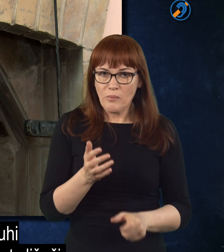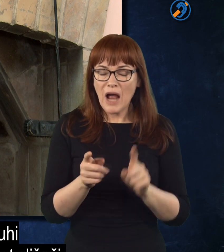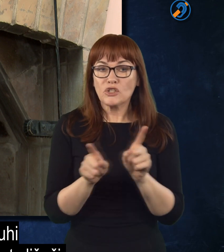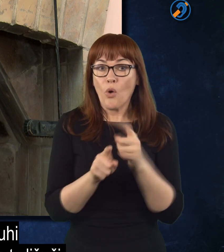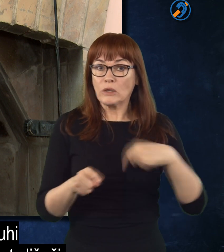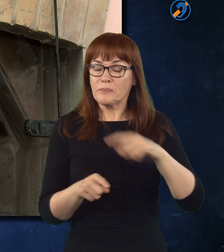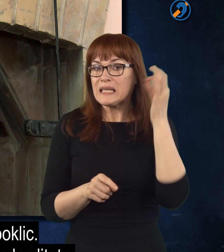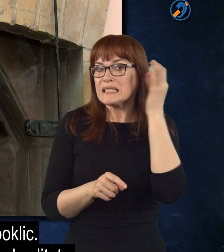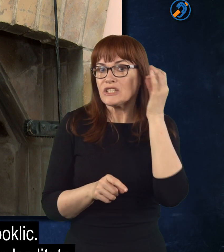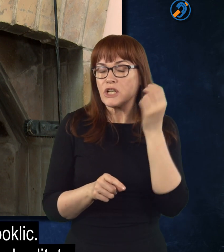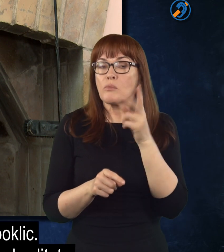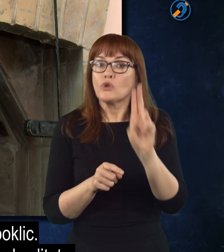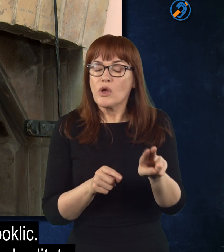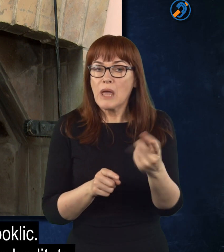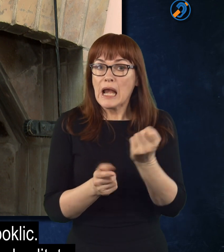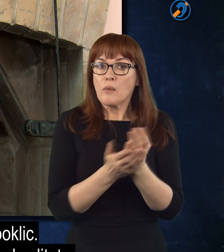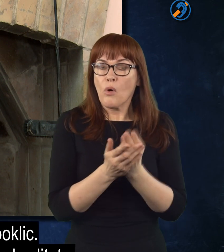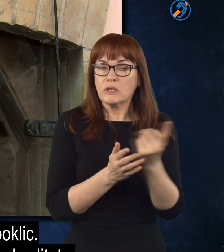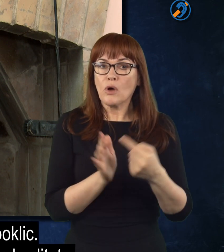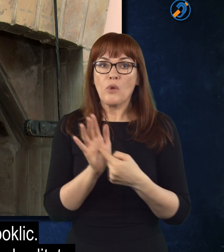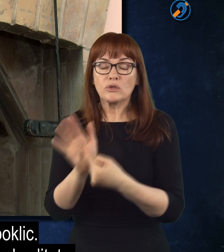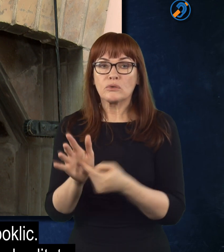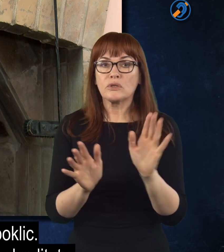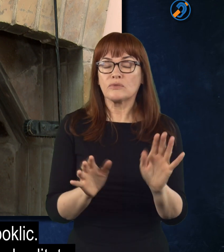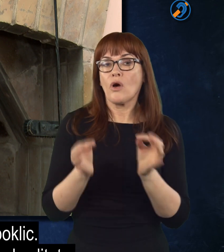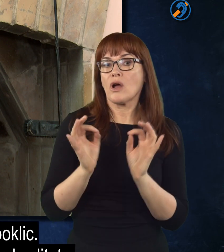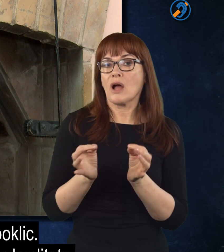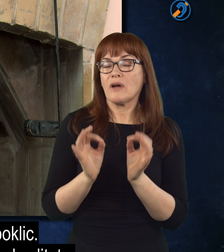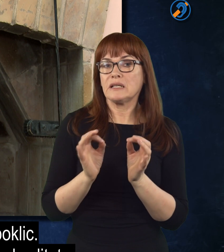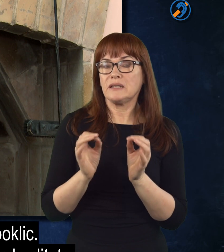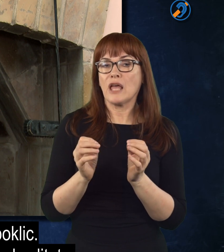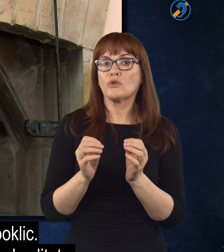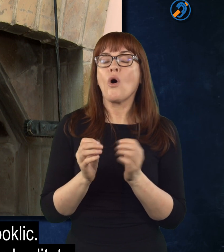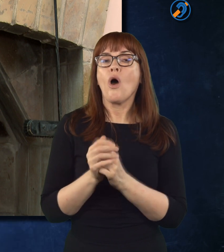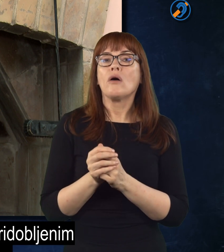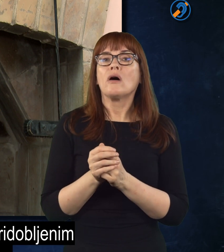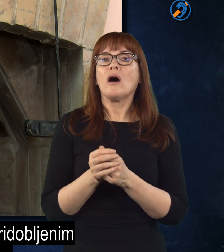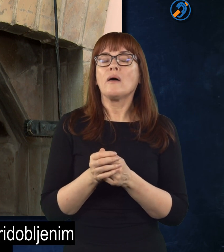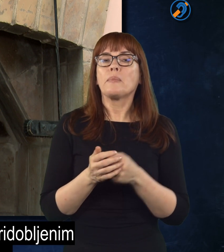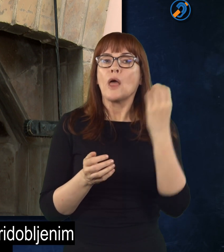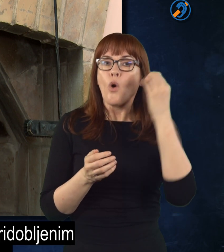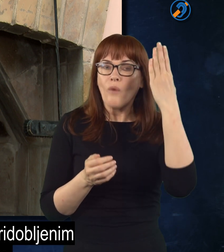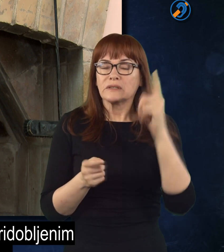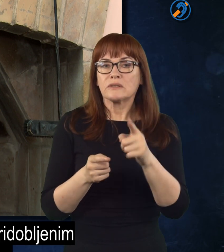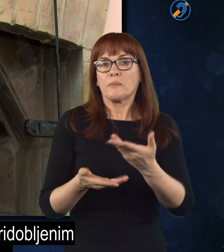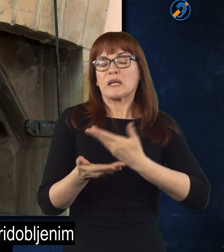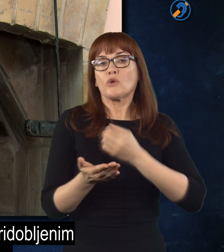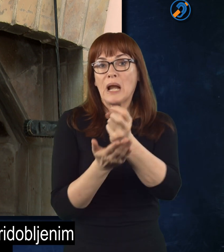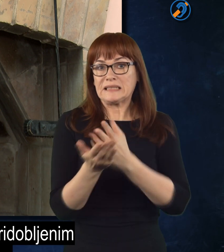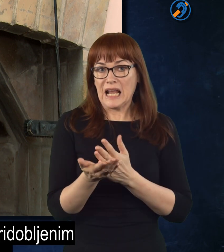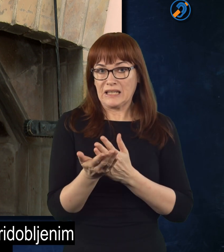mi slišeči, ki bodo imeli ta poklic, katerega bodo izkazovali svojo kvaliteto, svojo kompetenco z